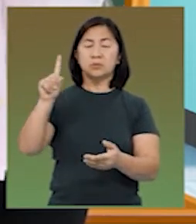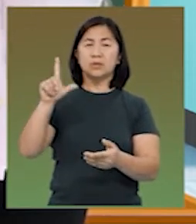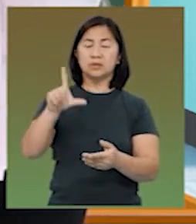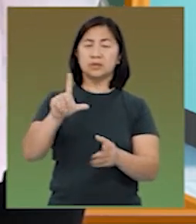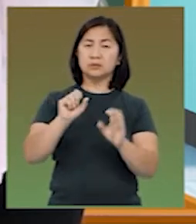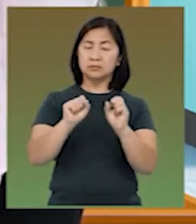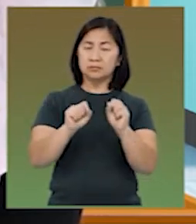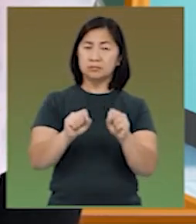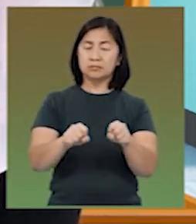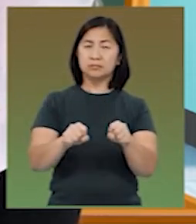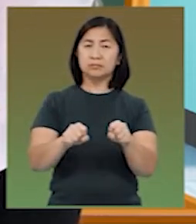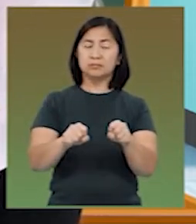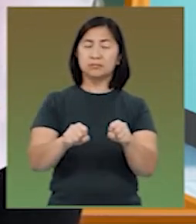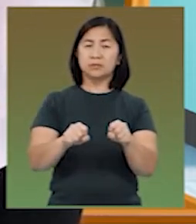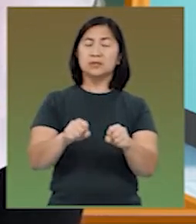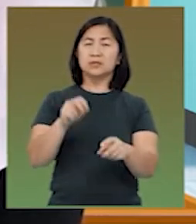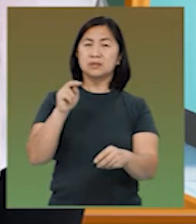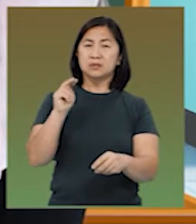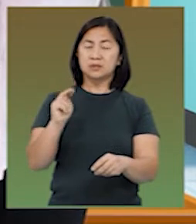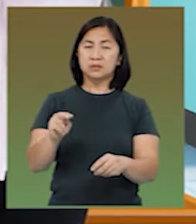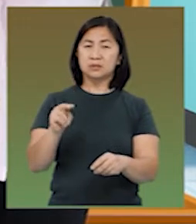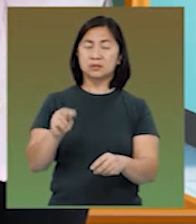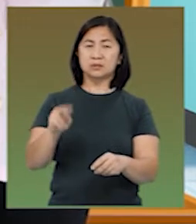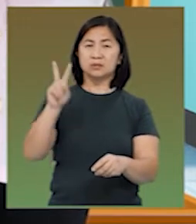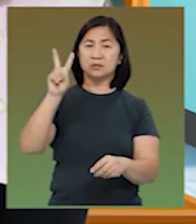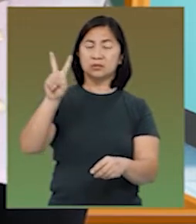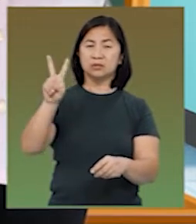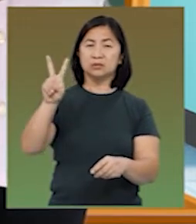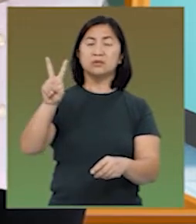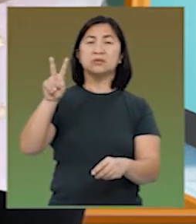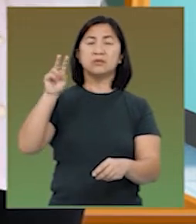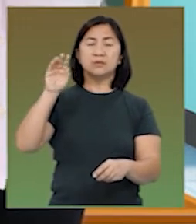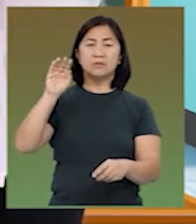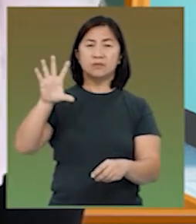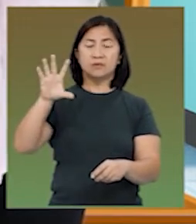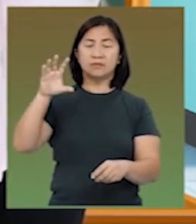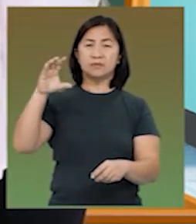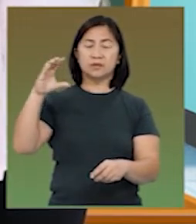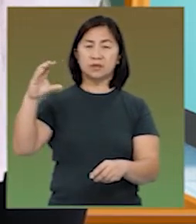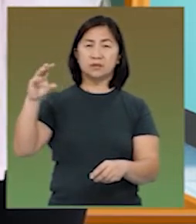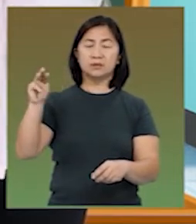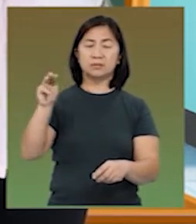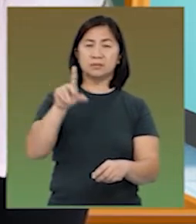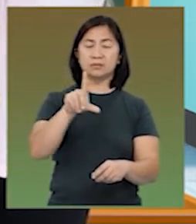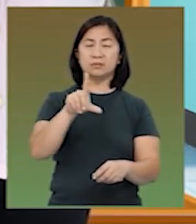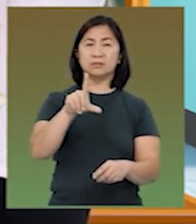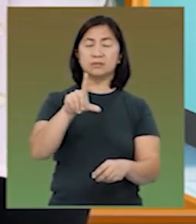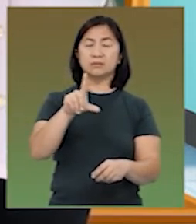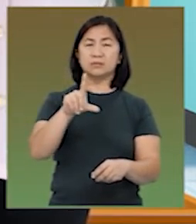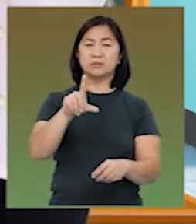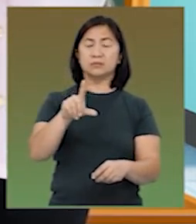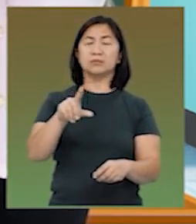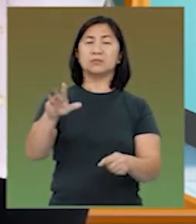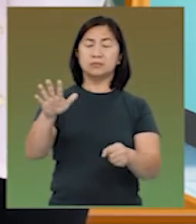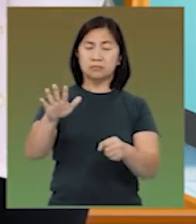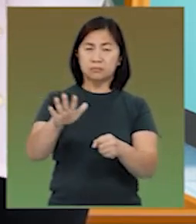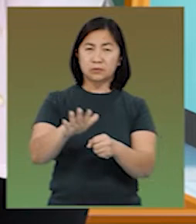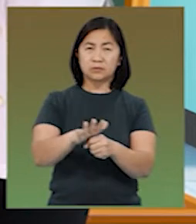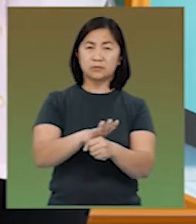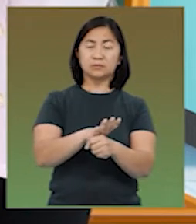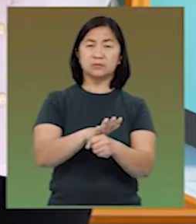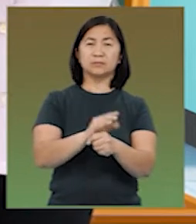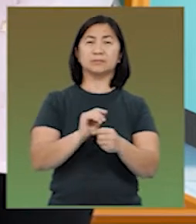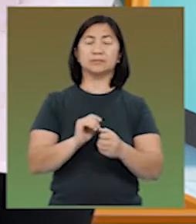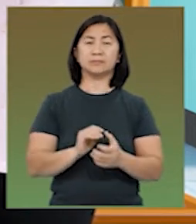capacity, nangangailangan ng dalawang tig 500 milliliters upang mapuno